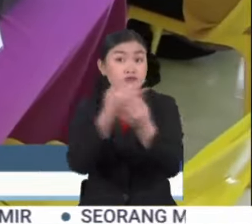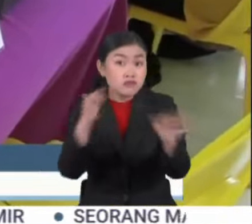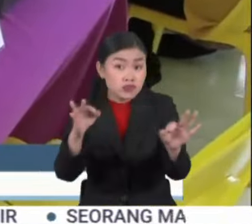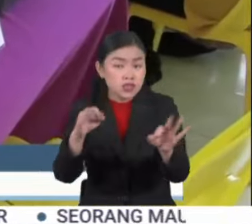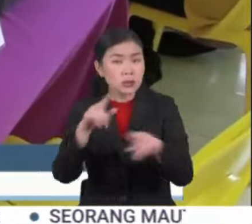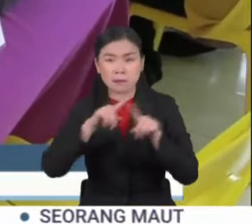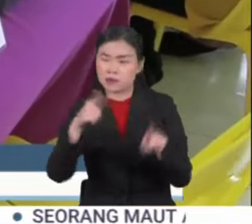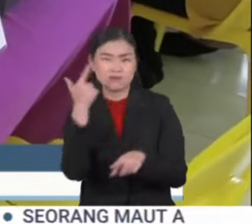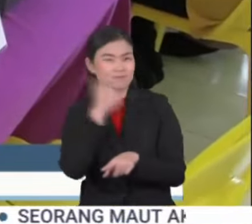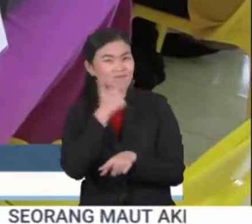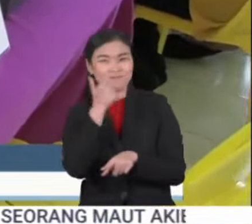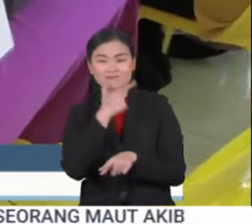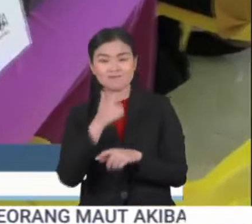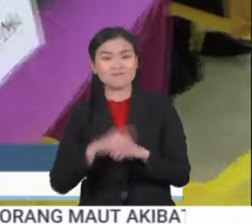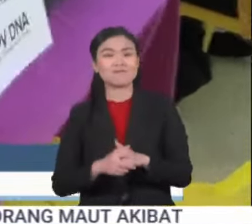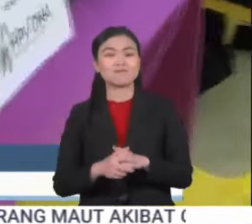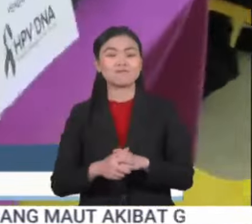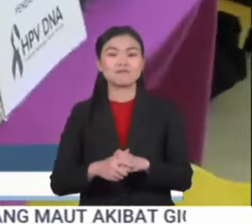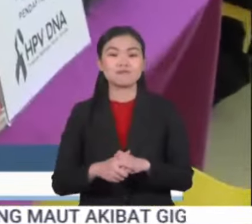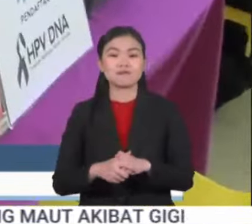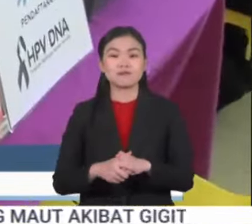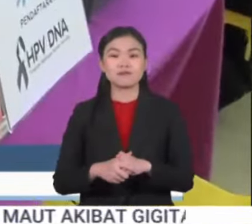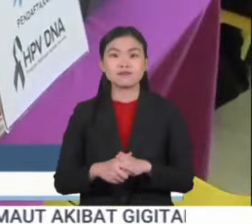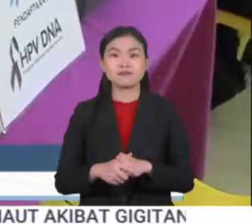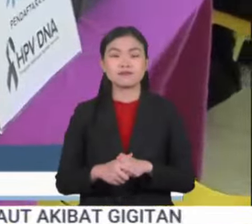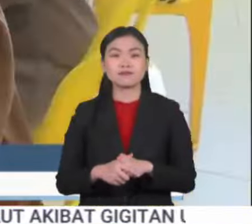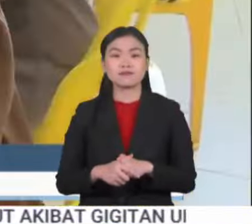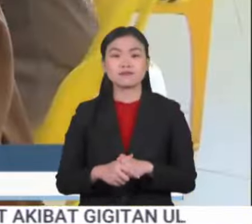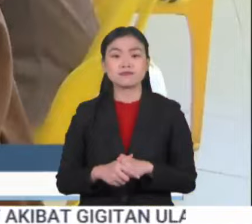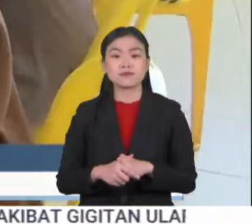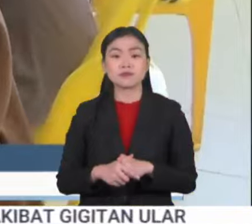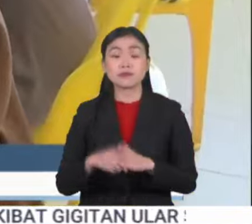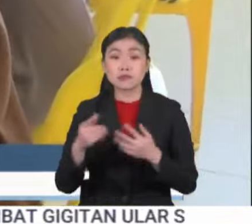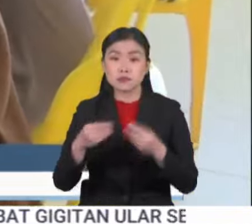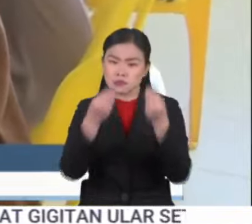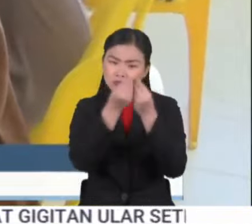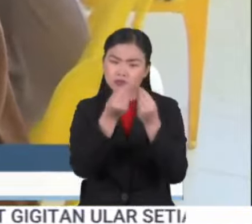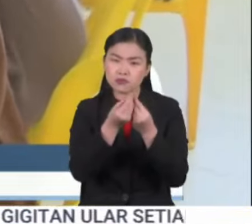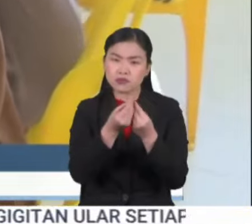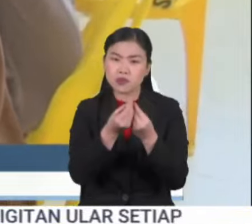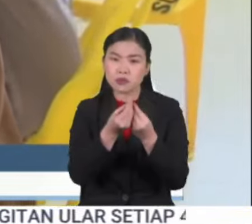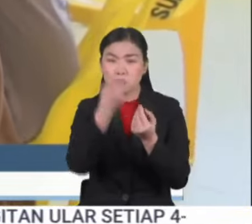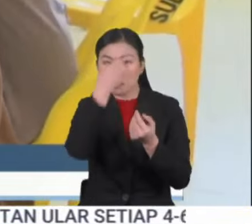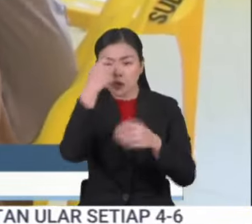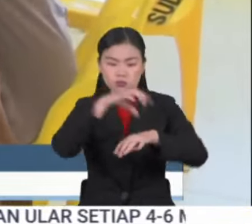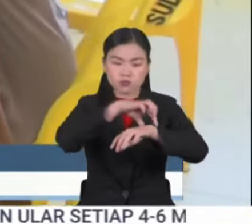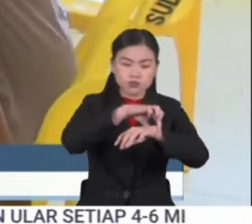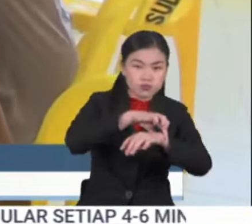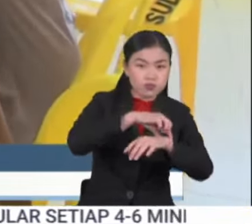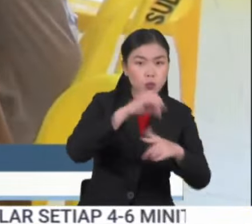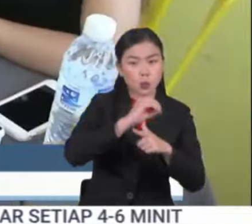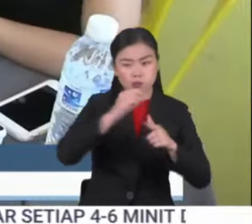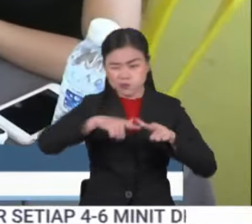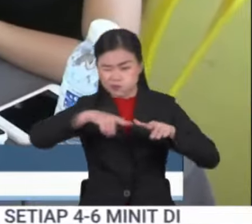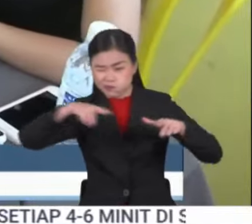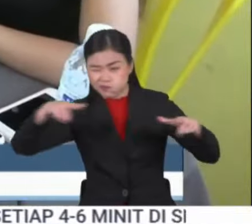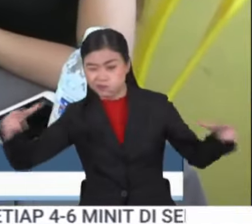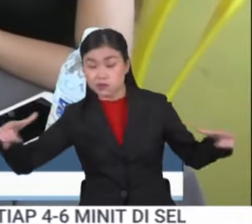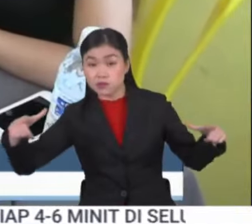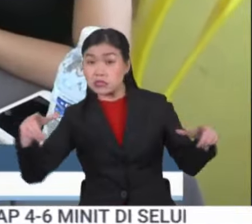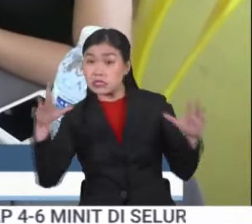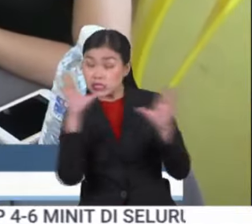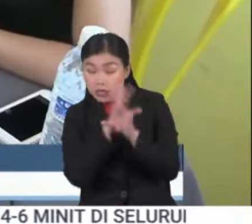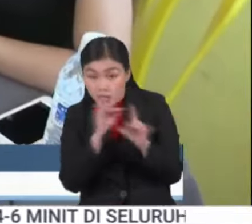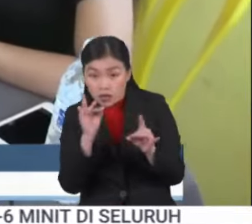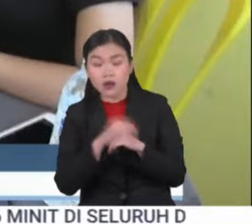percuma di Klinik Nur Sejahtera LPPKN. Mengambil kira faktor geografi dan keluasan negeri Sarawak,